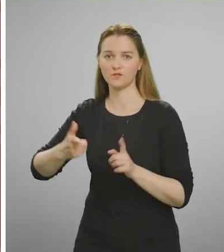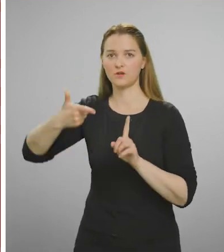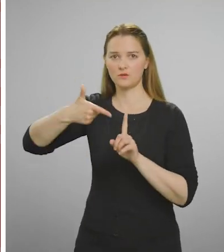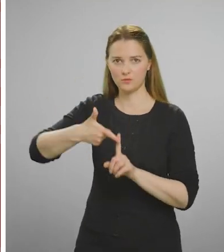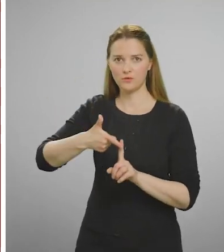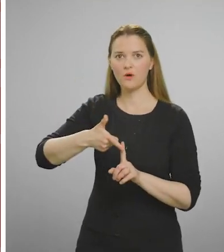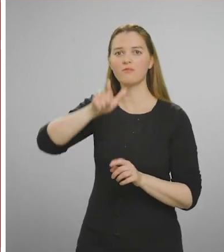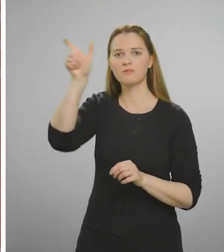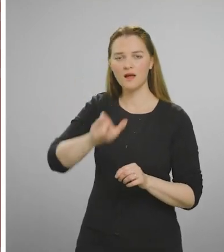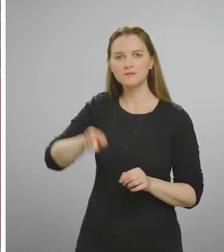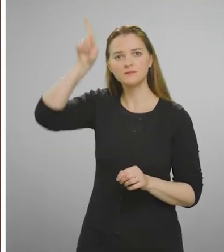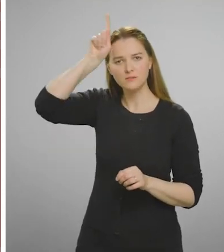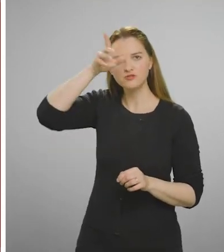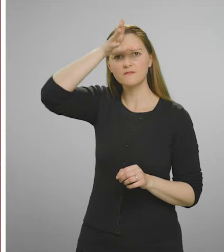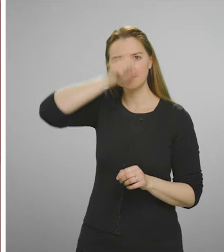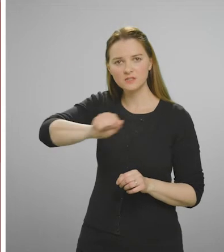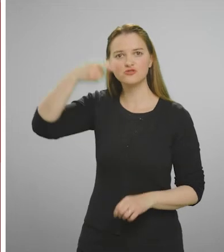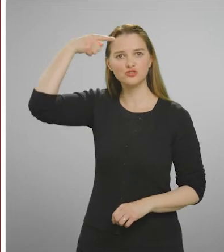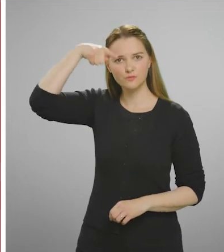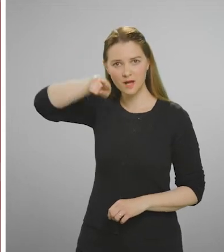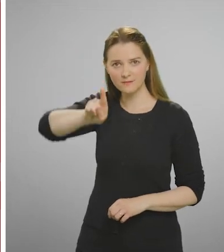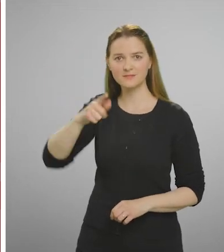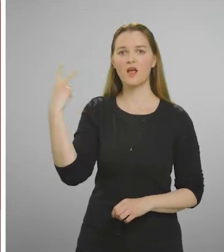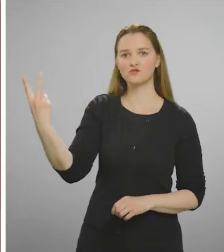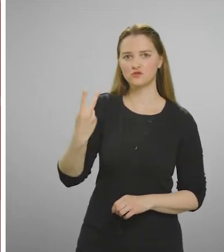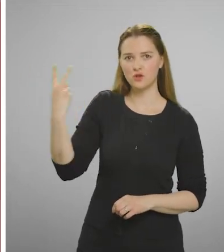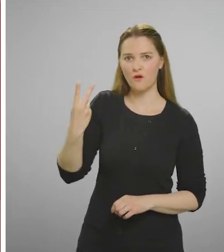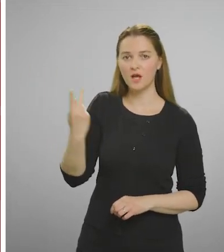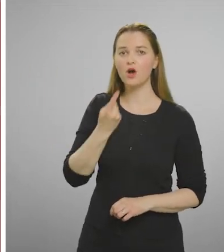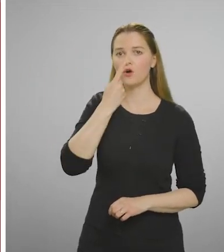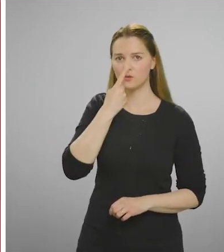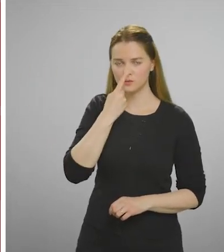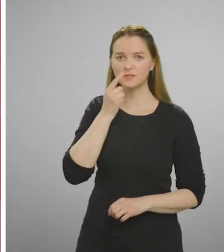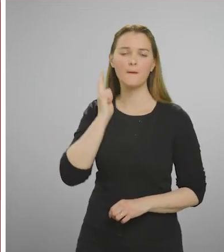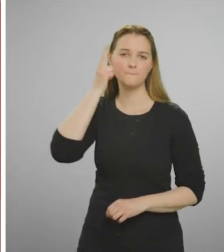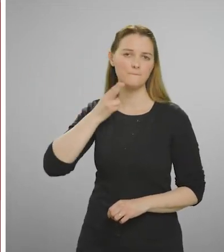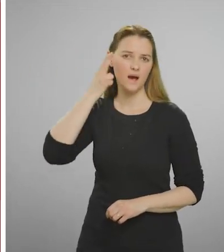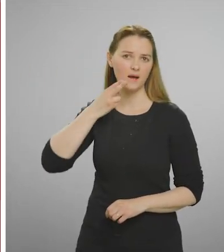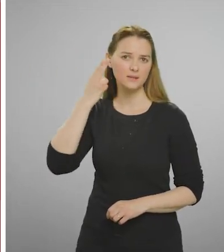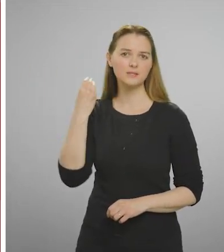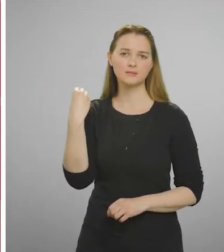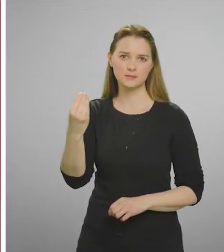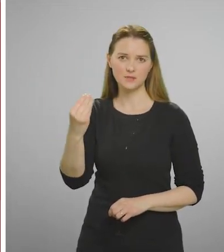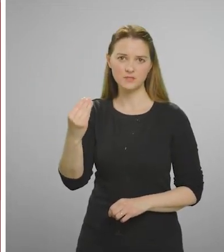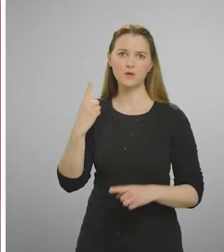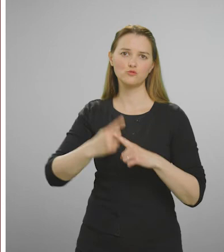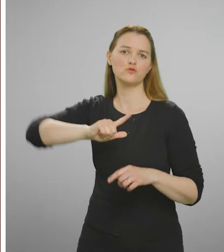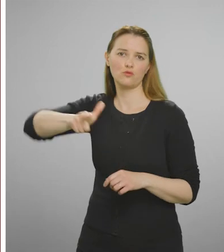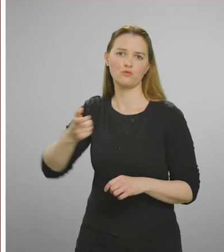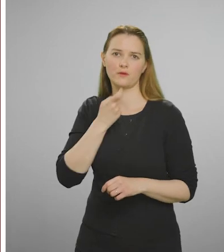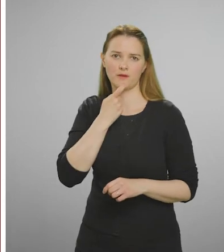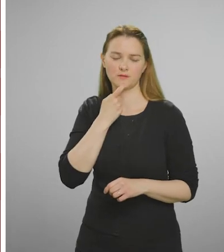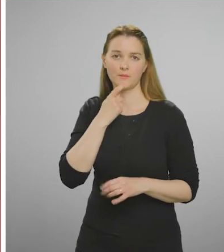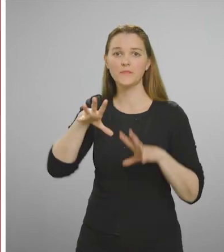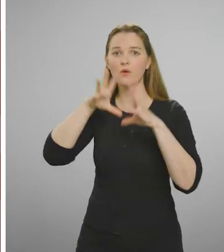40% svih prijevoda. Slijede talijanski, njemački, francuski, španjolski, slovenski, ruski, makedonski, srpski i drugi